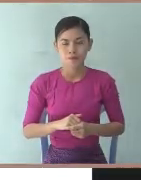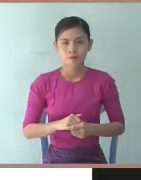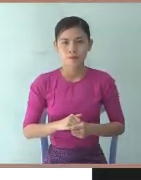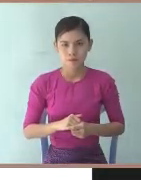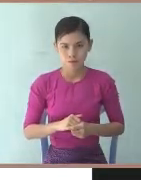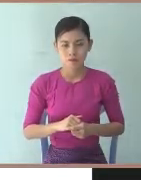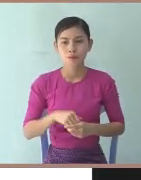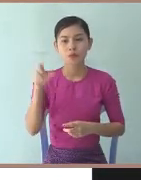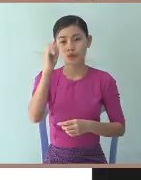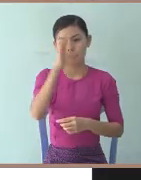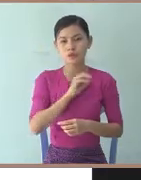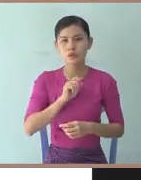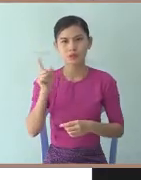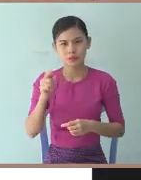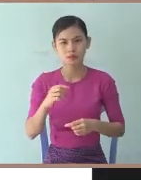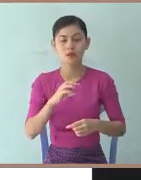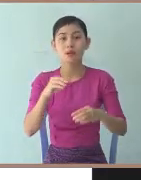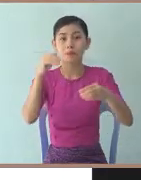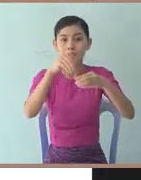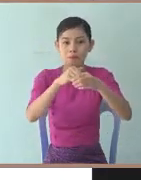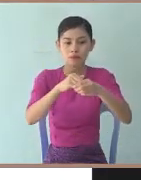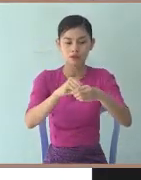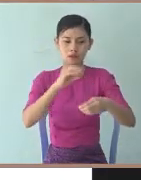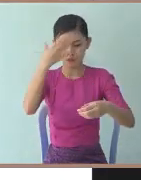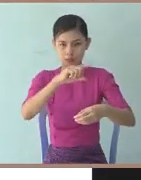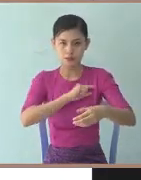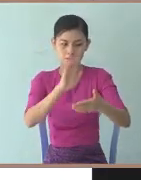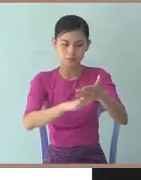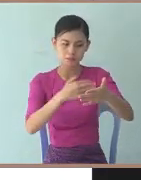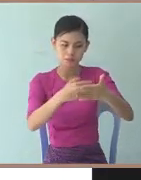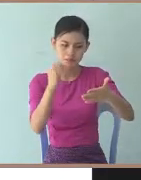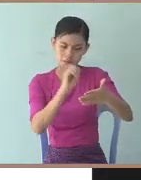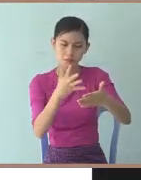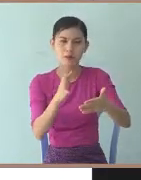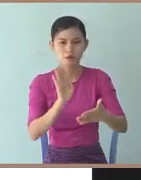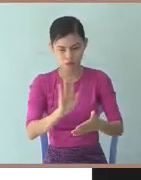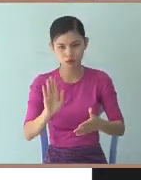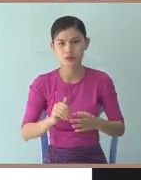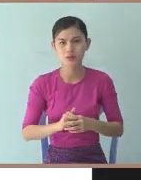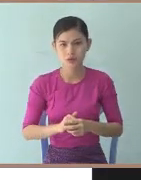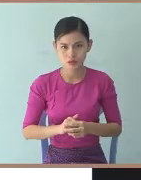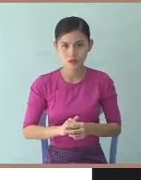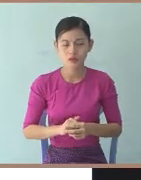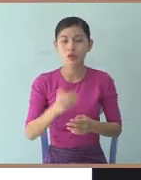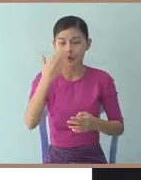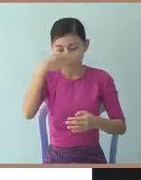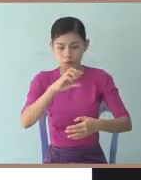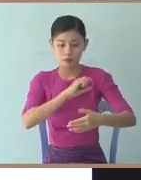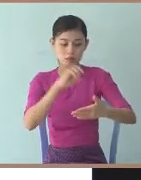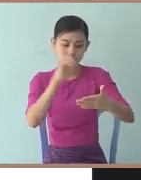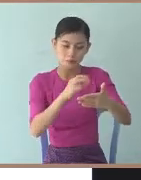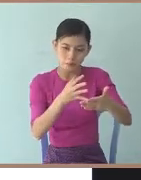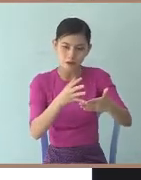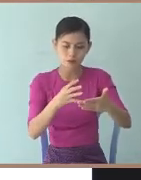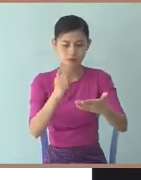တို့ဒီဝိုင်းမော်ပါပေါ့နော်နာမည်စင်းတွေမပါလေလို့ရှိရပေါ့နော်နာမည်စင်းတွေပြန်ပြီးမှပြန်ထိခို